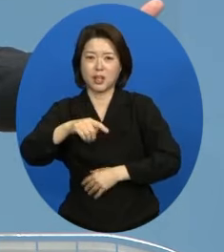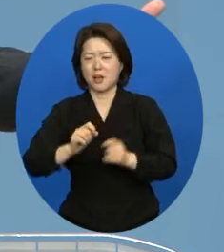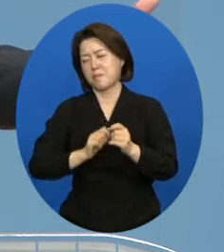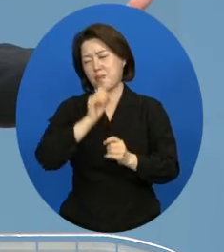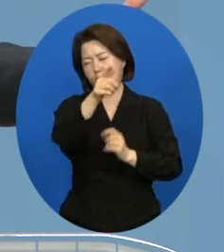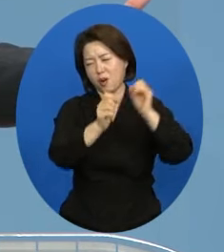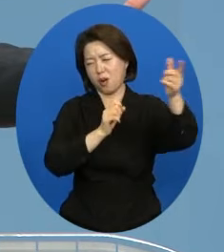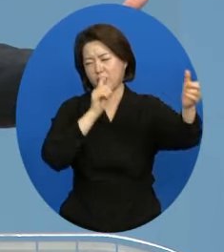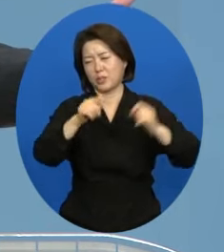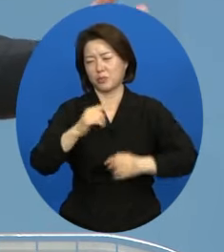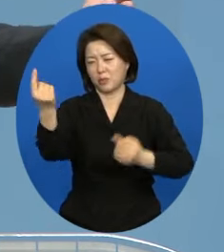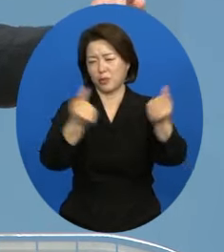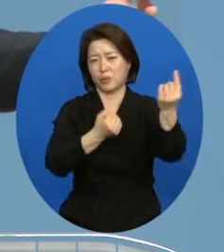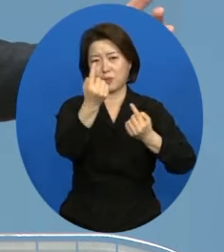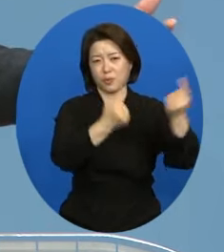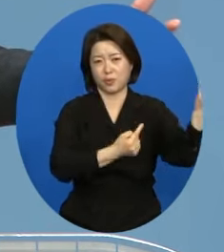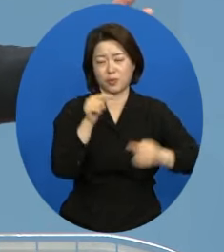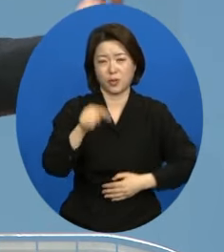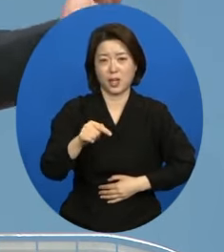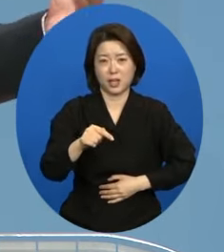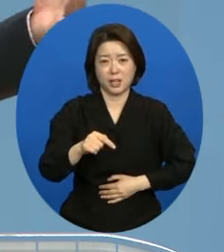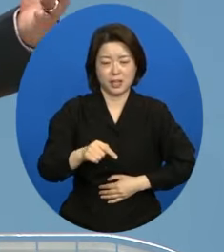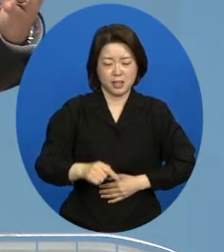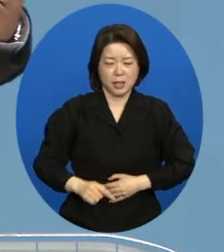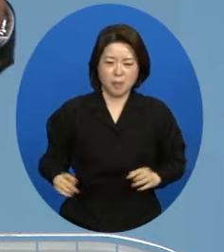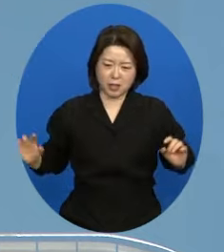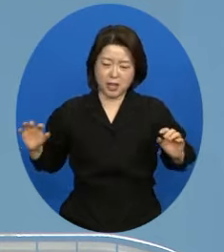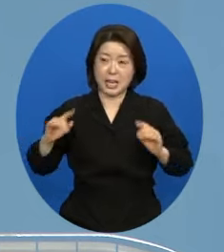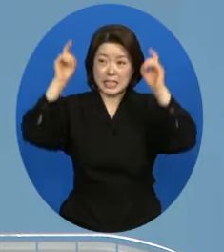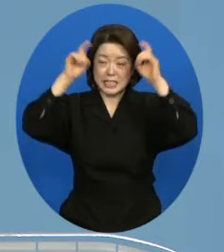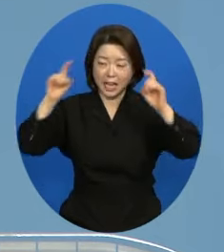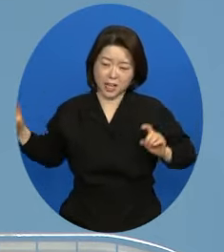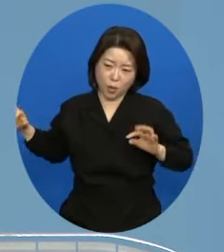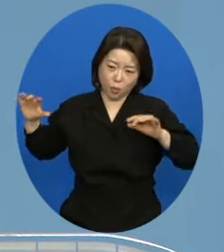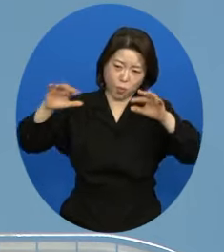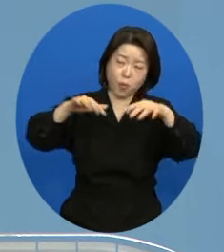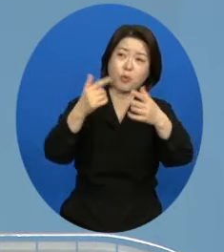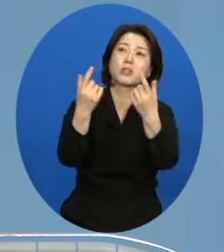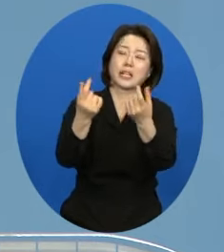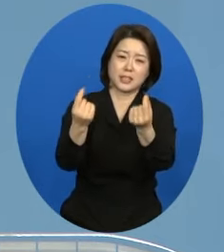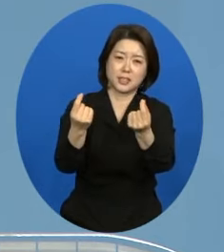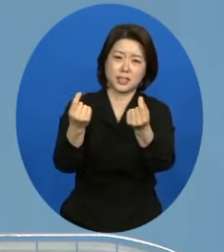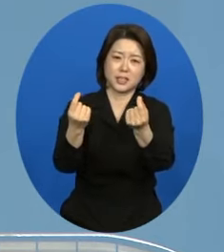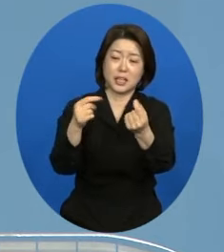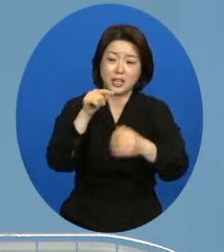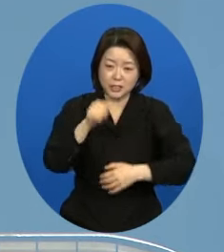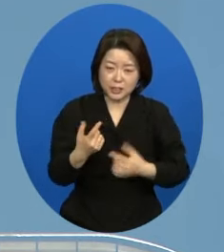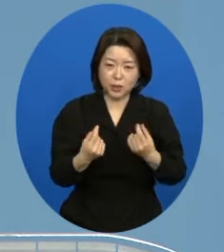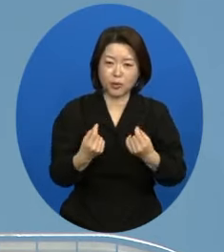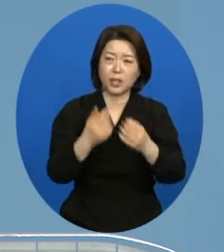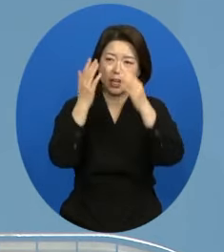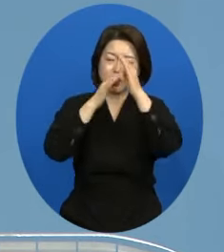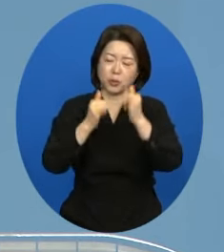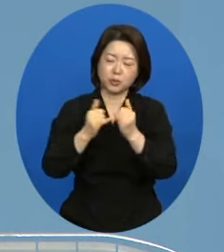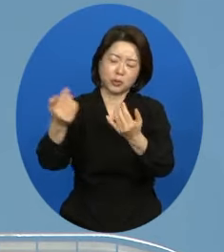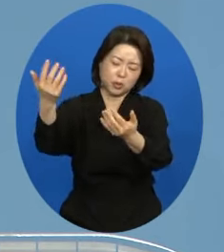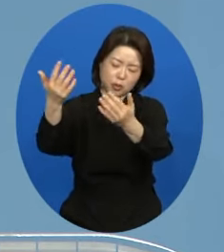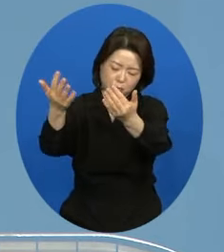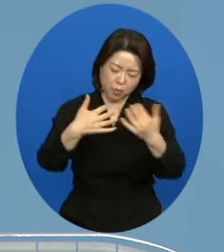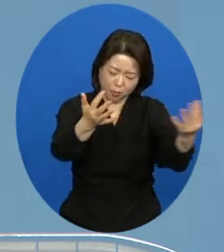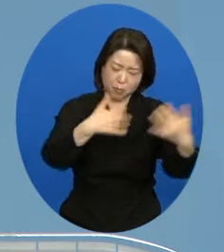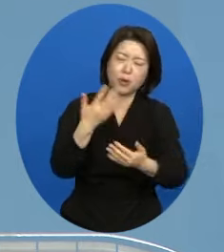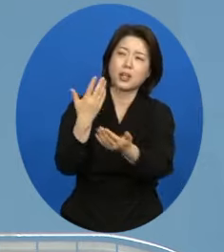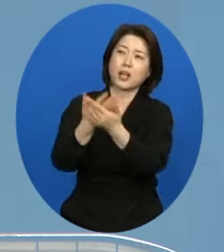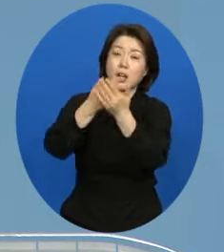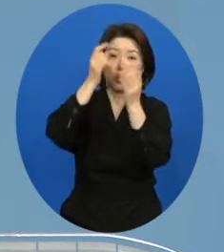멀리서부터이 교회 언덕에 마치 보스의 양떼들이 다 밀려오는 것처럼 그렇게 양태들을 보내 주십시오라고 기도를 하셨대요